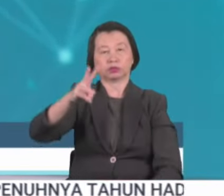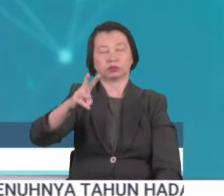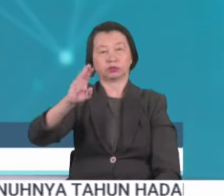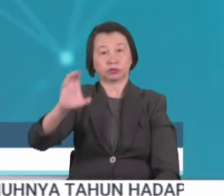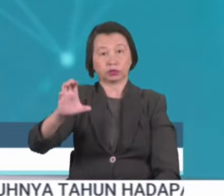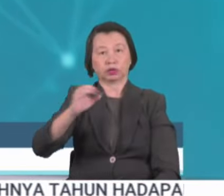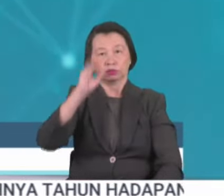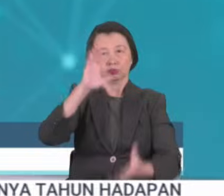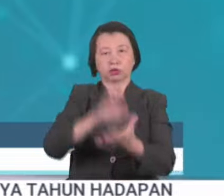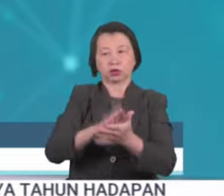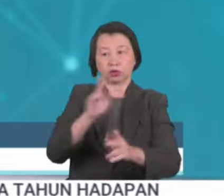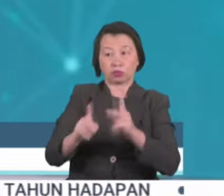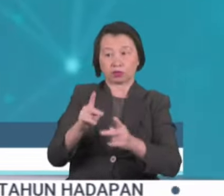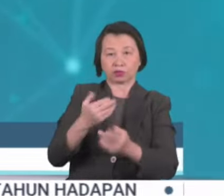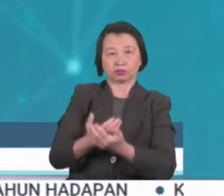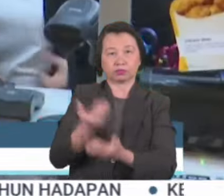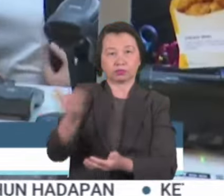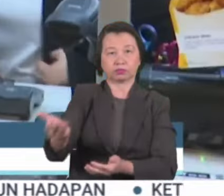serta keyakinan pembeli.